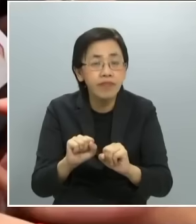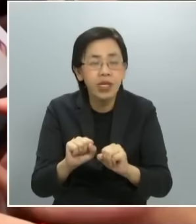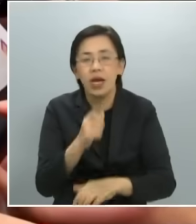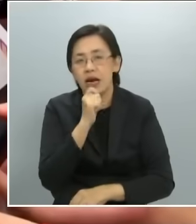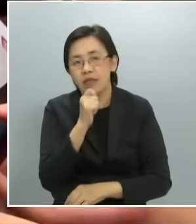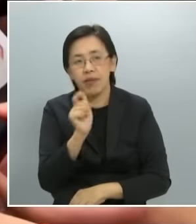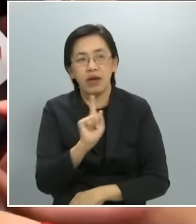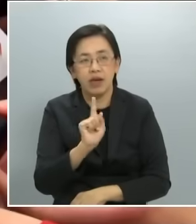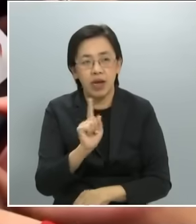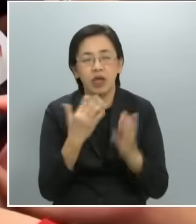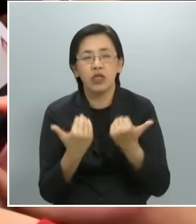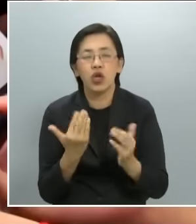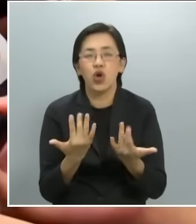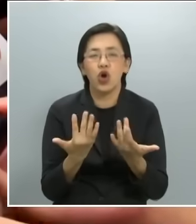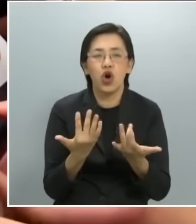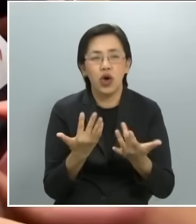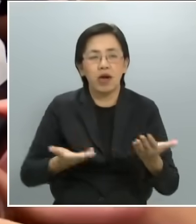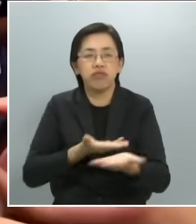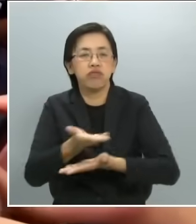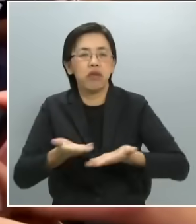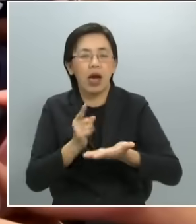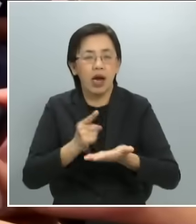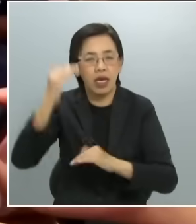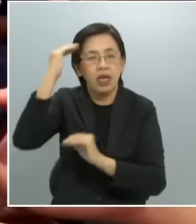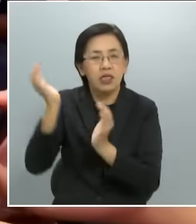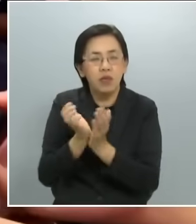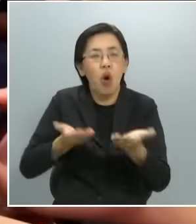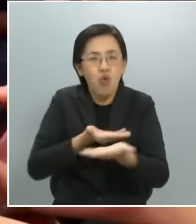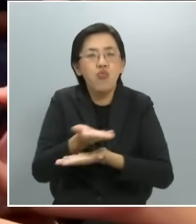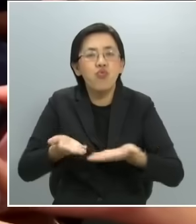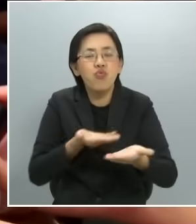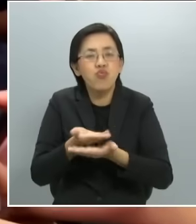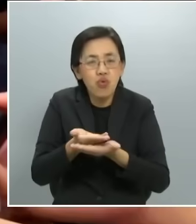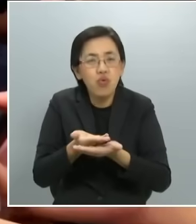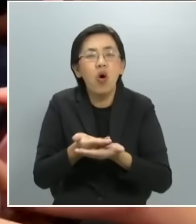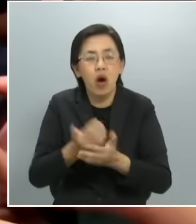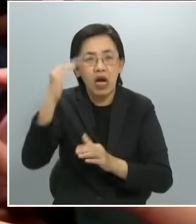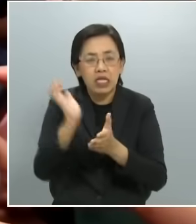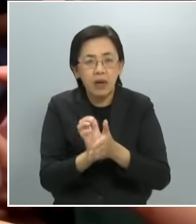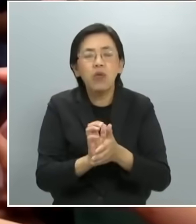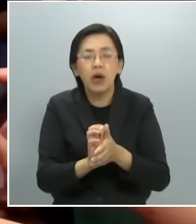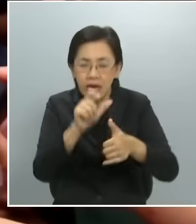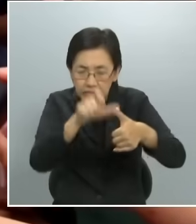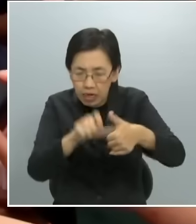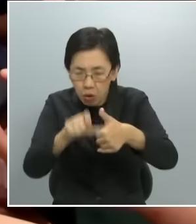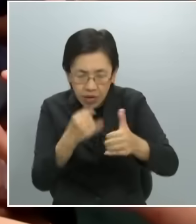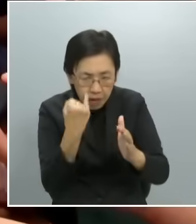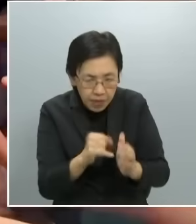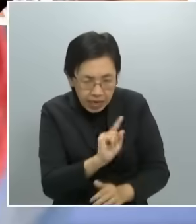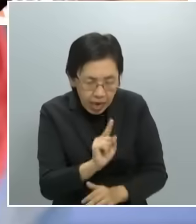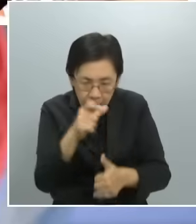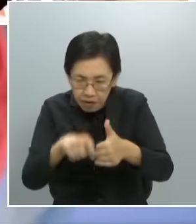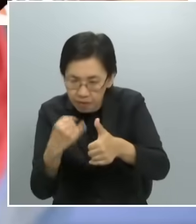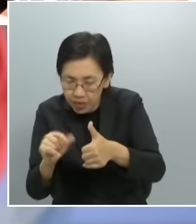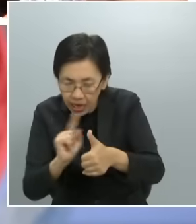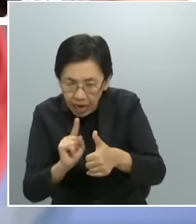ว่าตอนนี้ก็ยังอยู่ในระหว่างการพิจารณาของตำรวจอยู่ว่าจะมีนายไหนเข้าข่ายความผิดฐานละเว้นการปฏิบัติหน้า